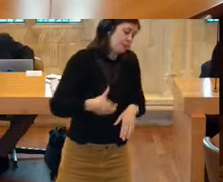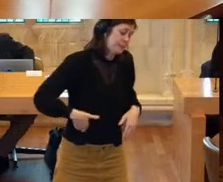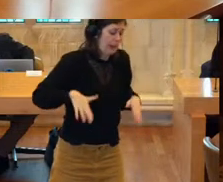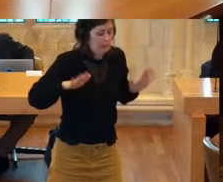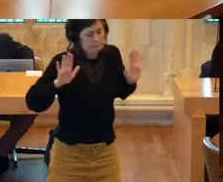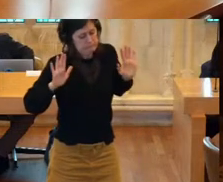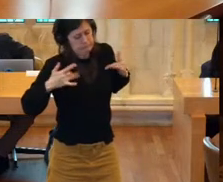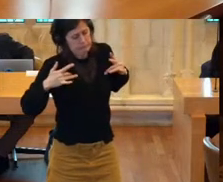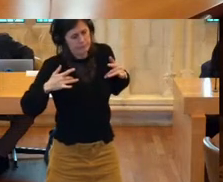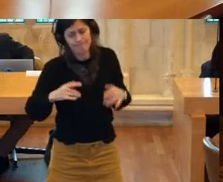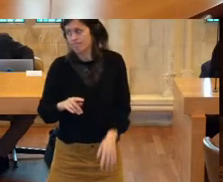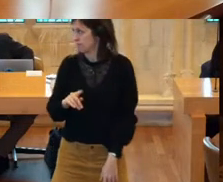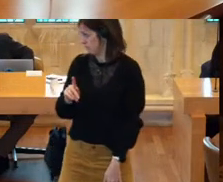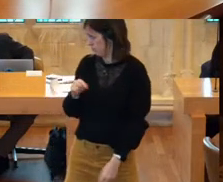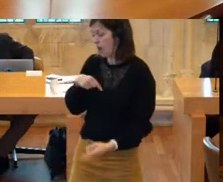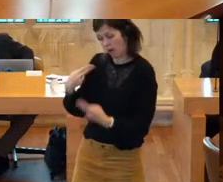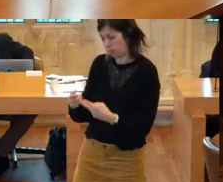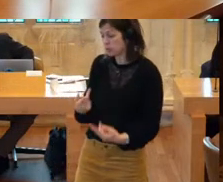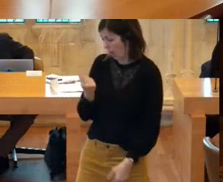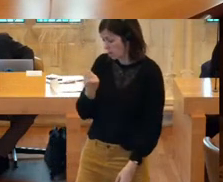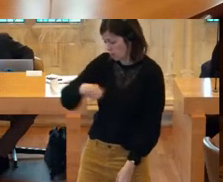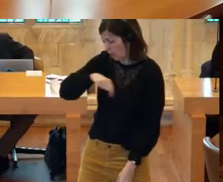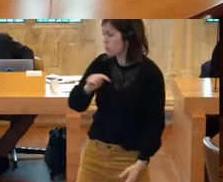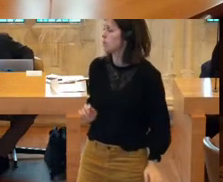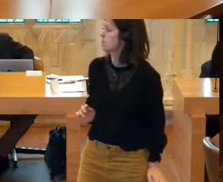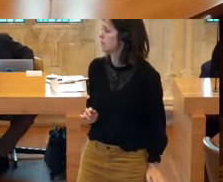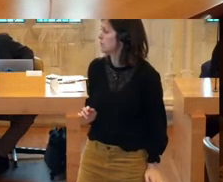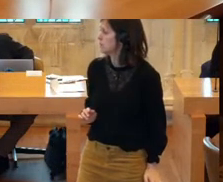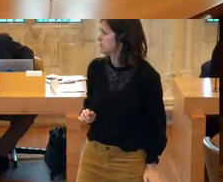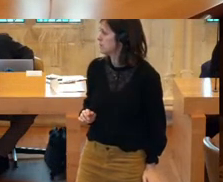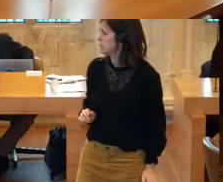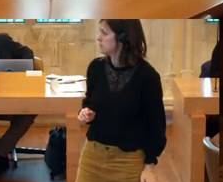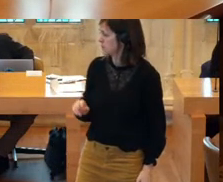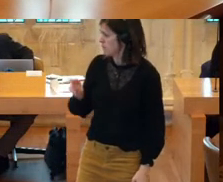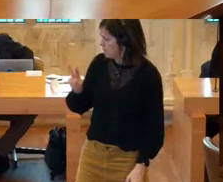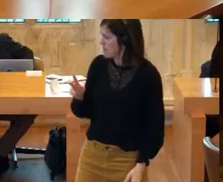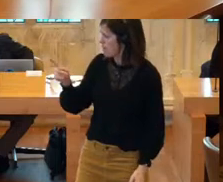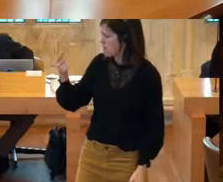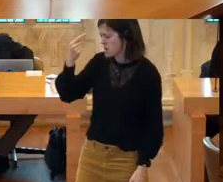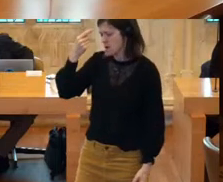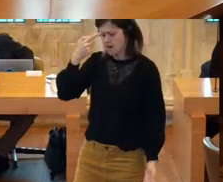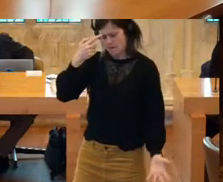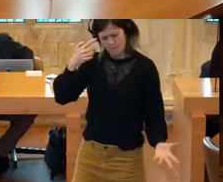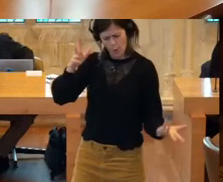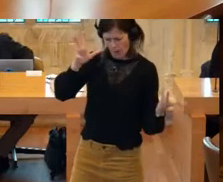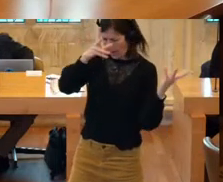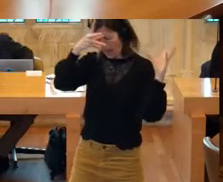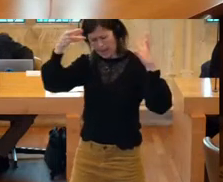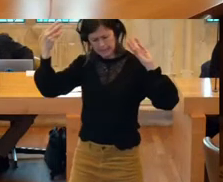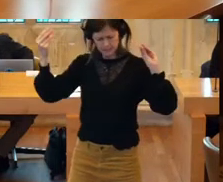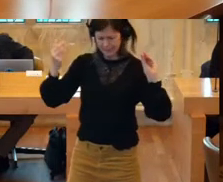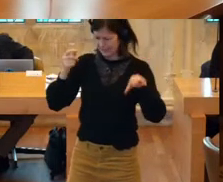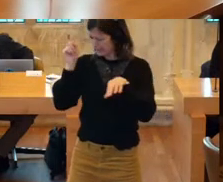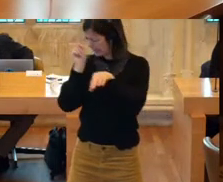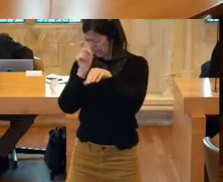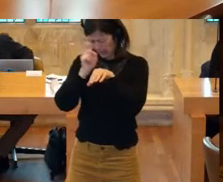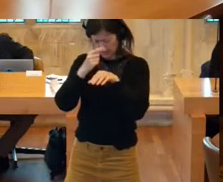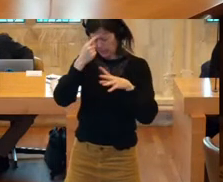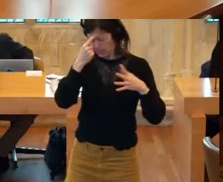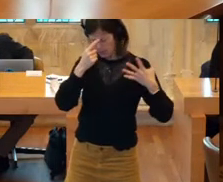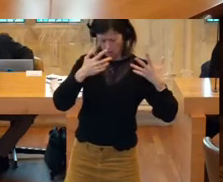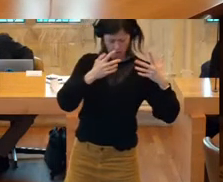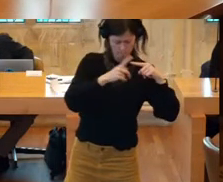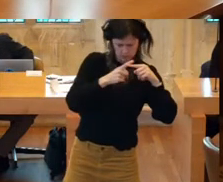notre argent. Je vous demande de faire preuve d'esprit critique, comme vous savez toutes et tous le faire, mes chers